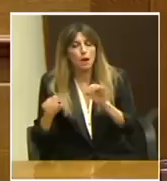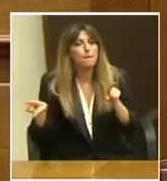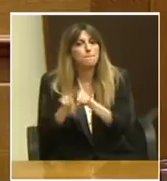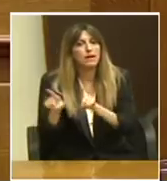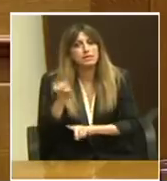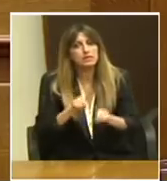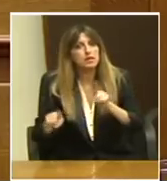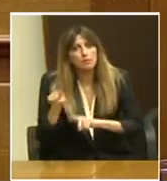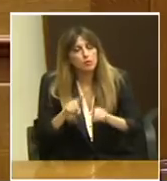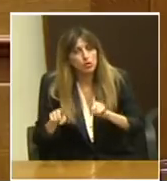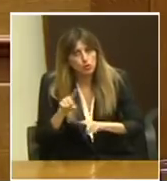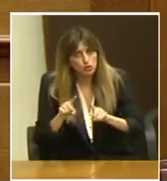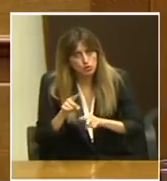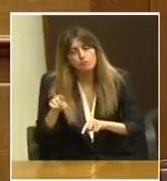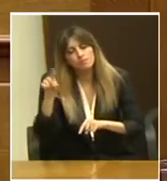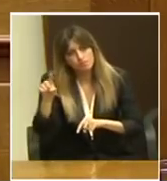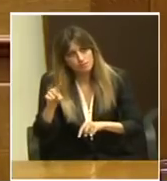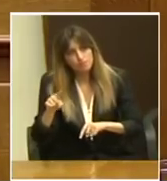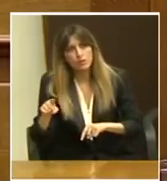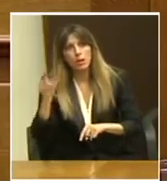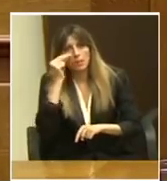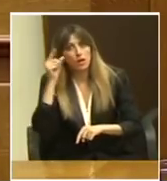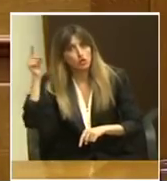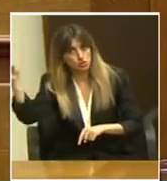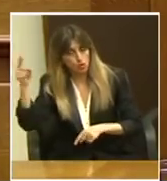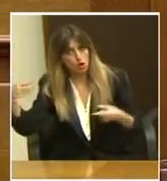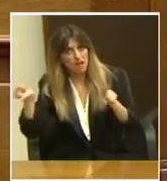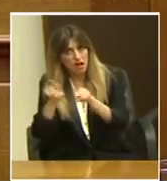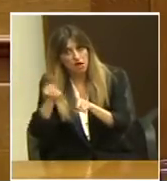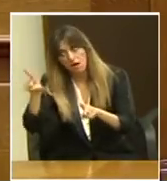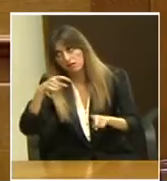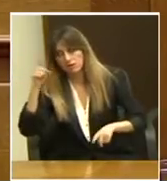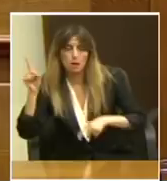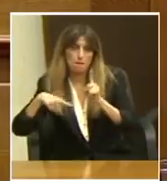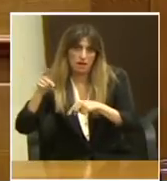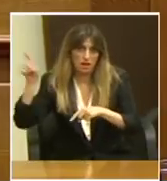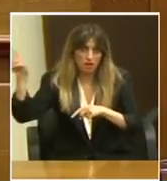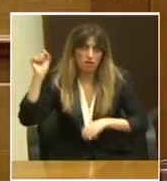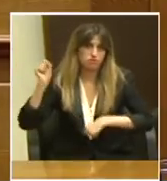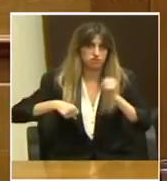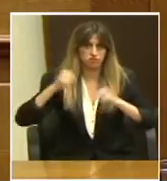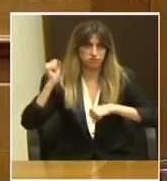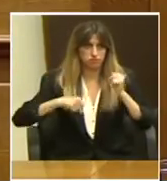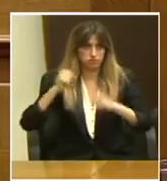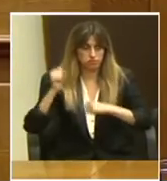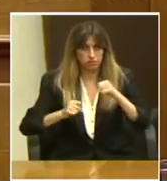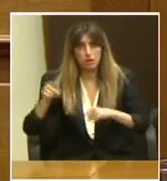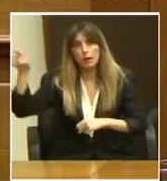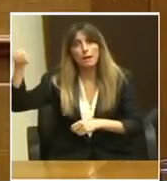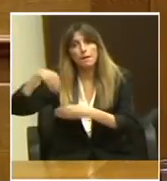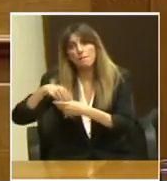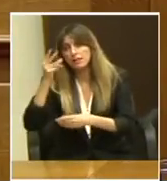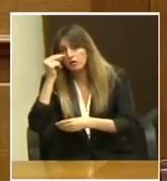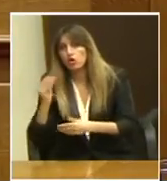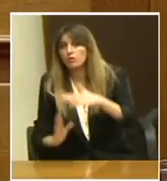στα Σκόπια, δεν είναι απλώς ο Γκρουεύσκι, δεν είναι απλώς ο Ιβανόφ. Είναι αυτοί που κάνανε